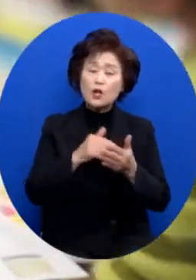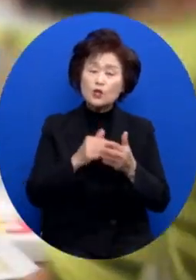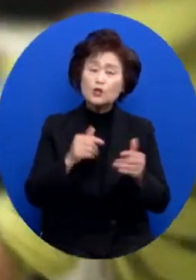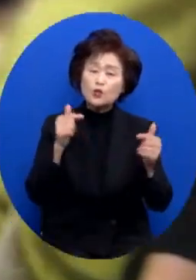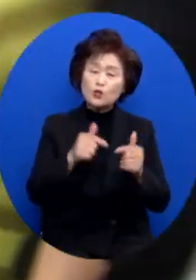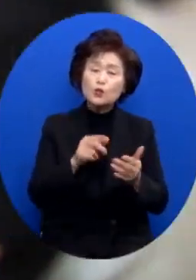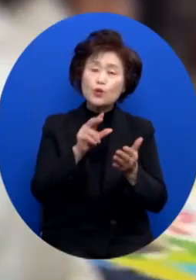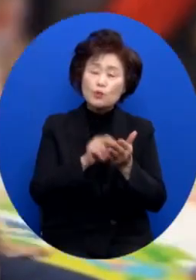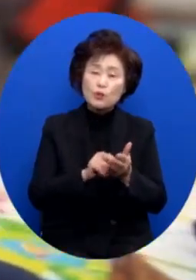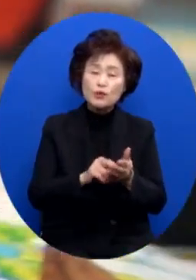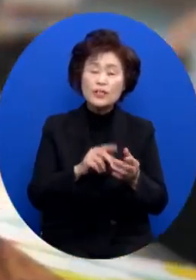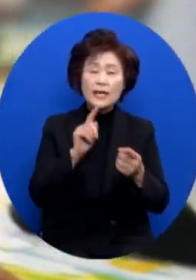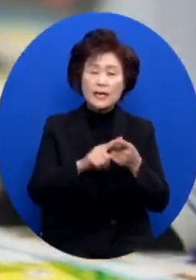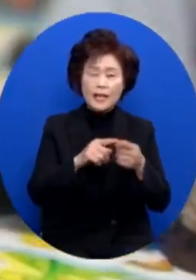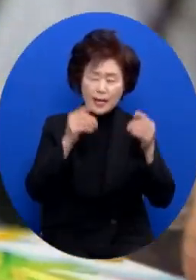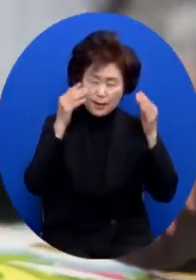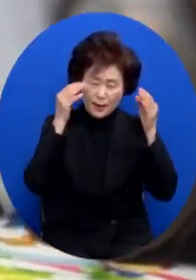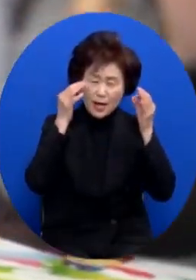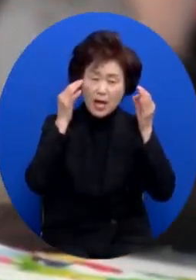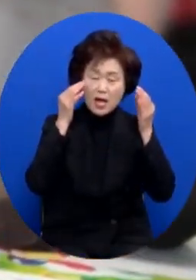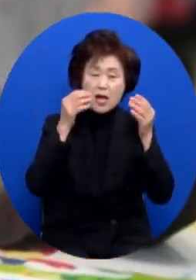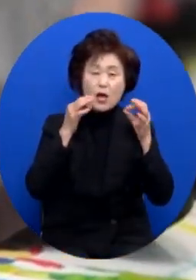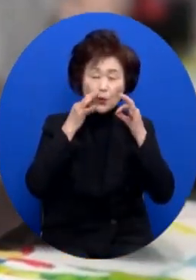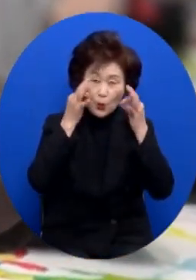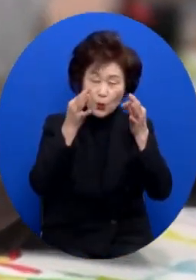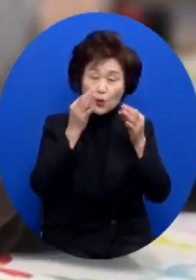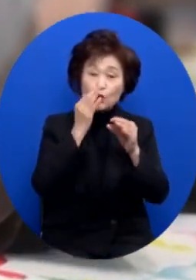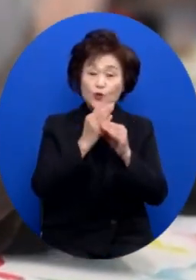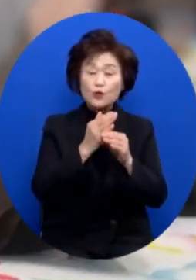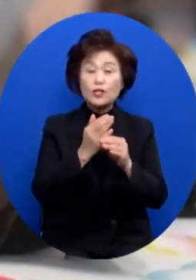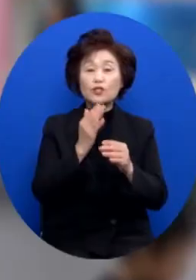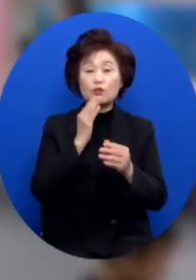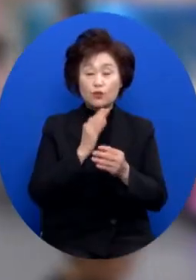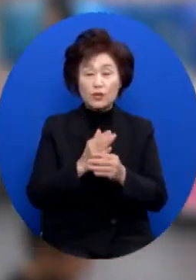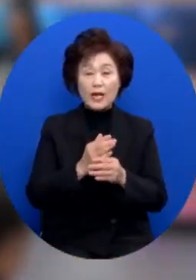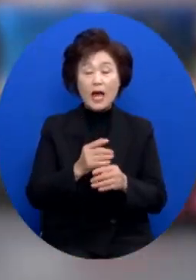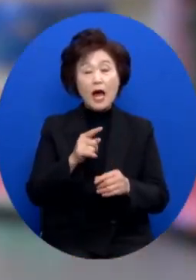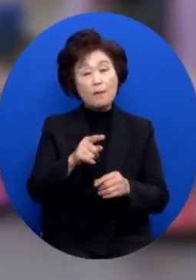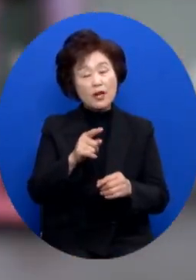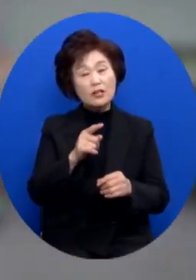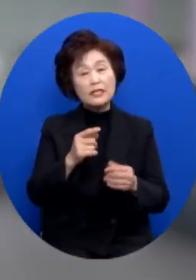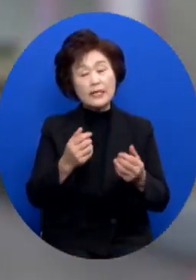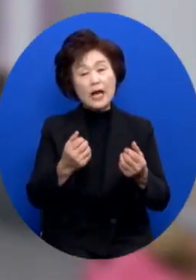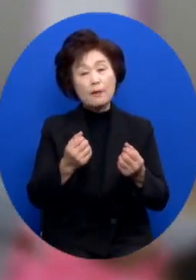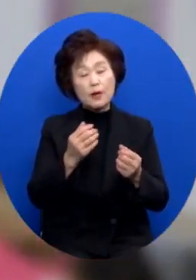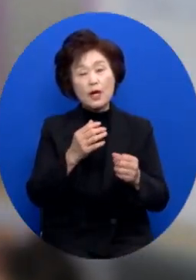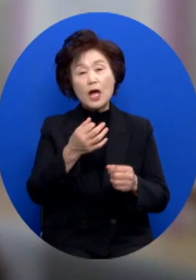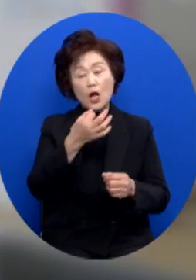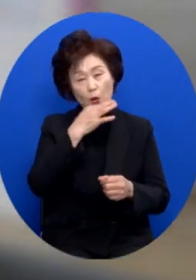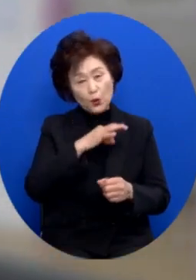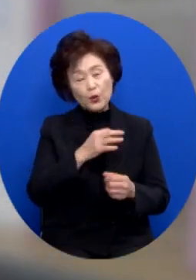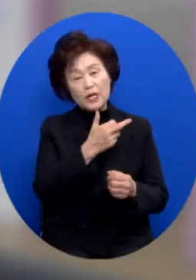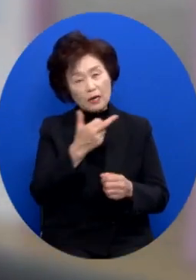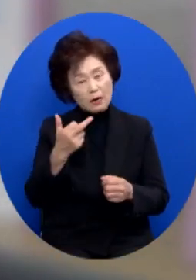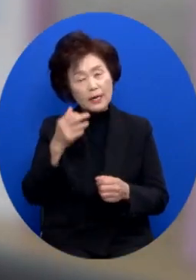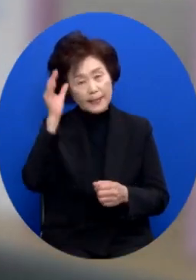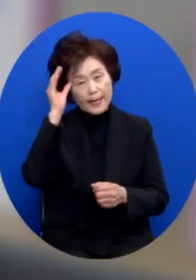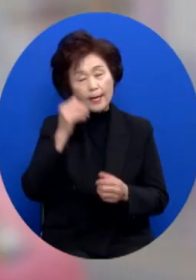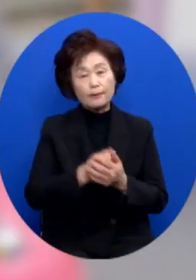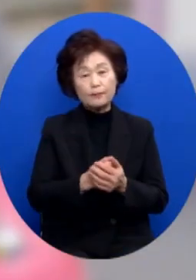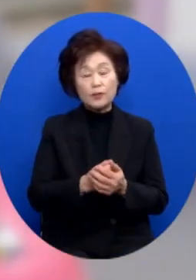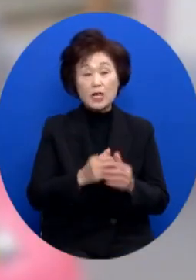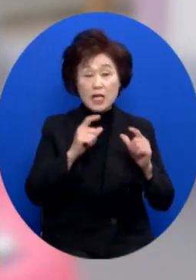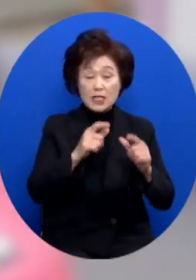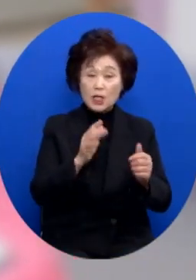노력을 기울이고 있는 시점에 여야의 정책 제시로 시너지 효과가 있길 기대했습니다 다만 지역